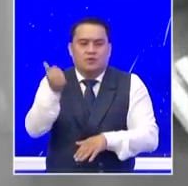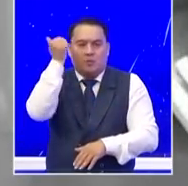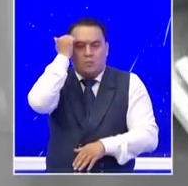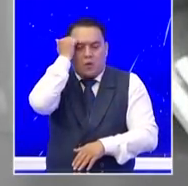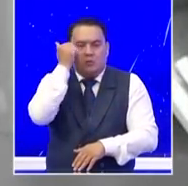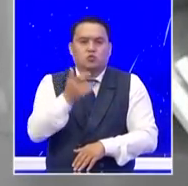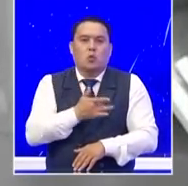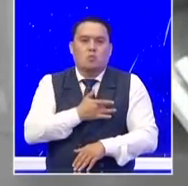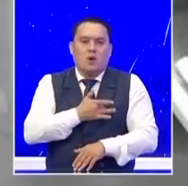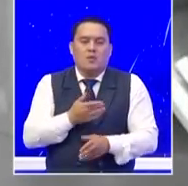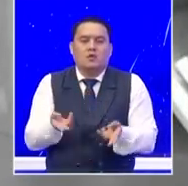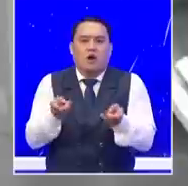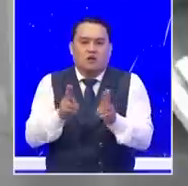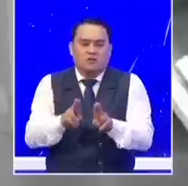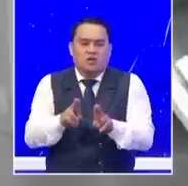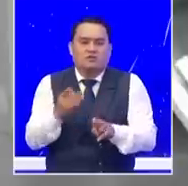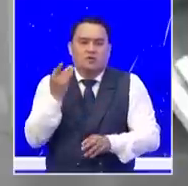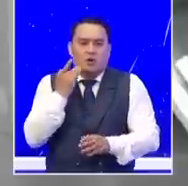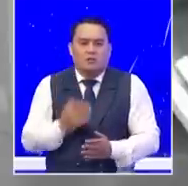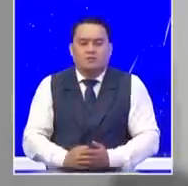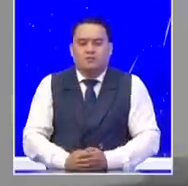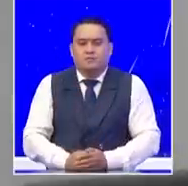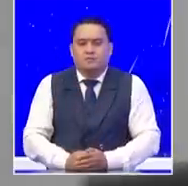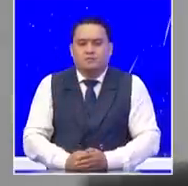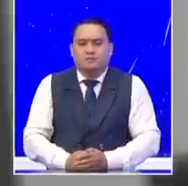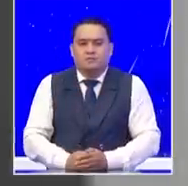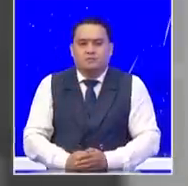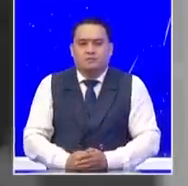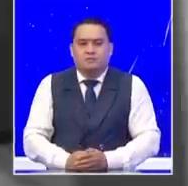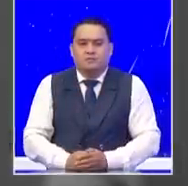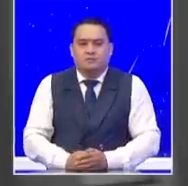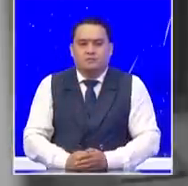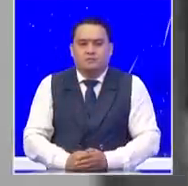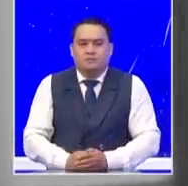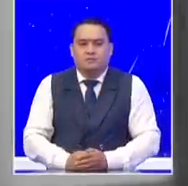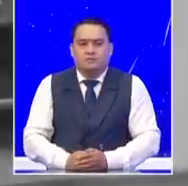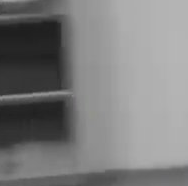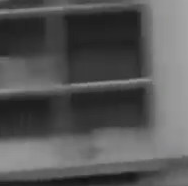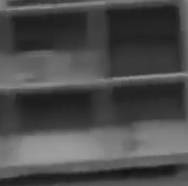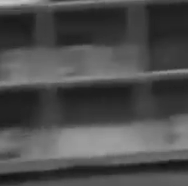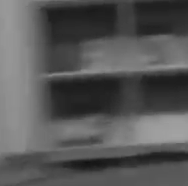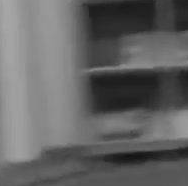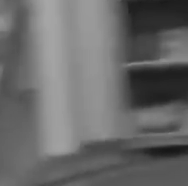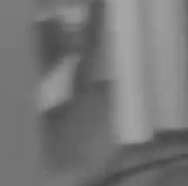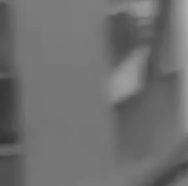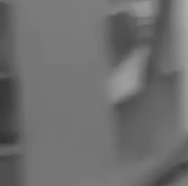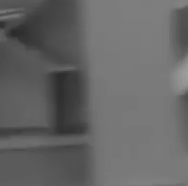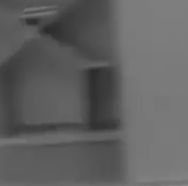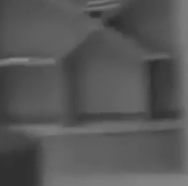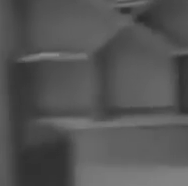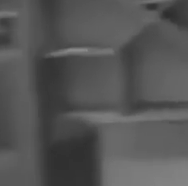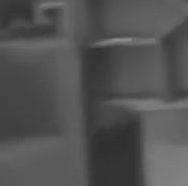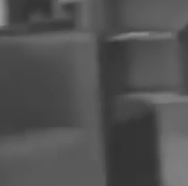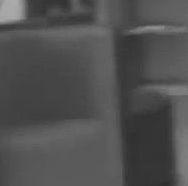хорошему журналисту и человеку с большой буквы.